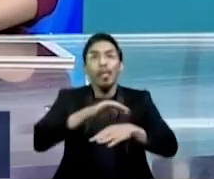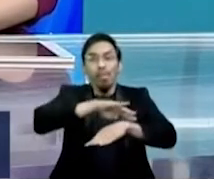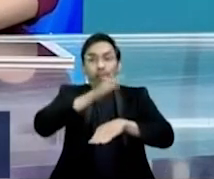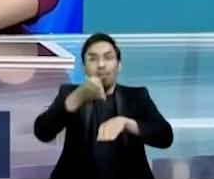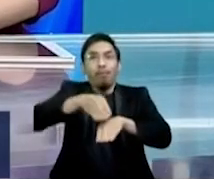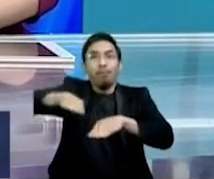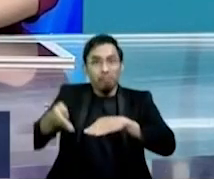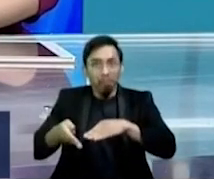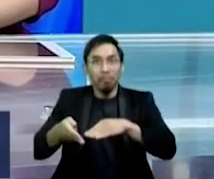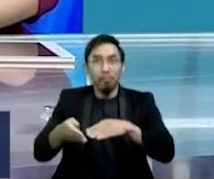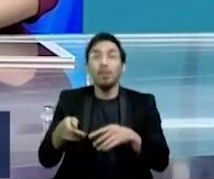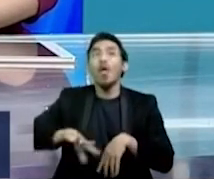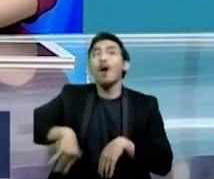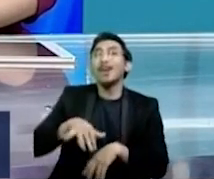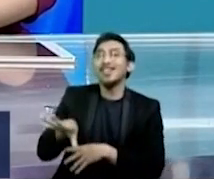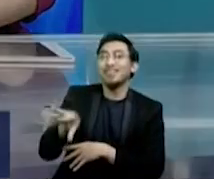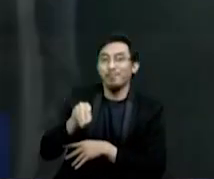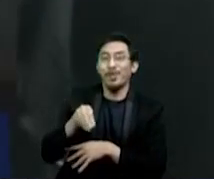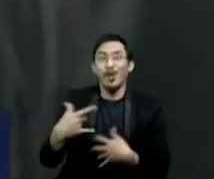ketika dijemput oleh keluarganya.